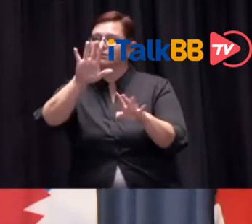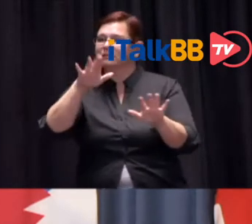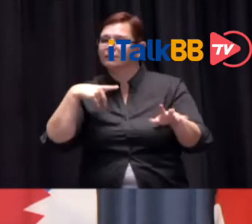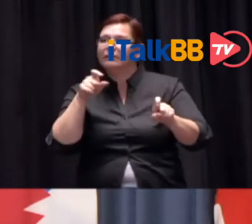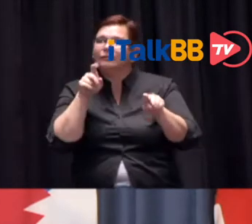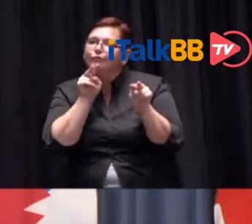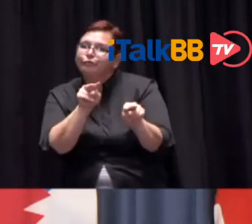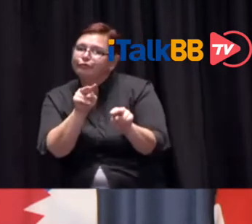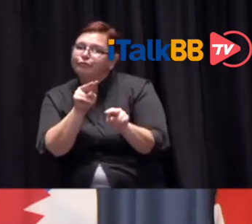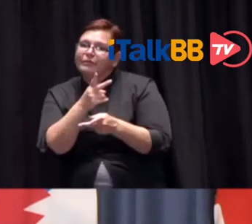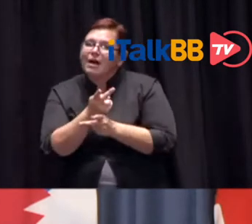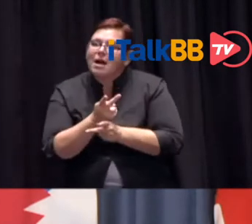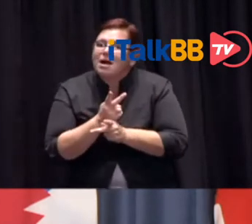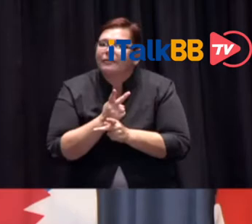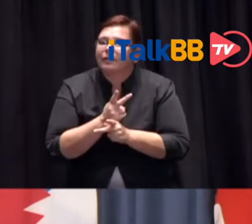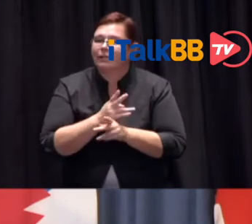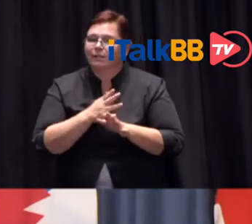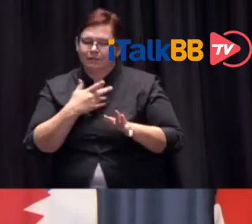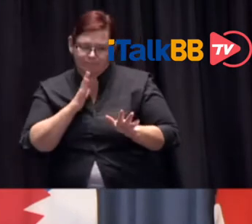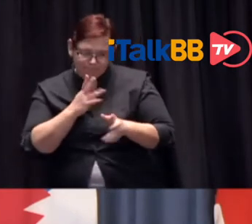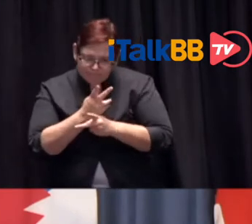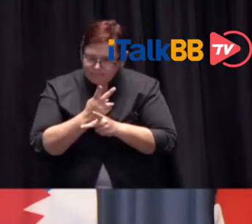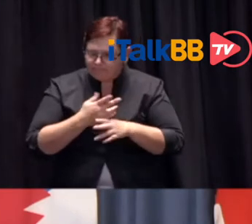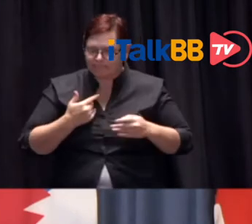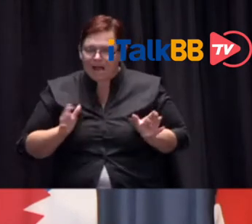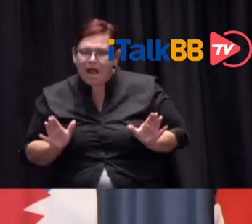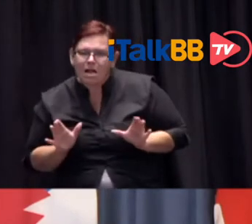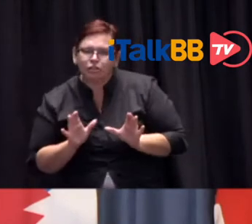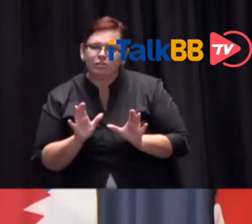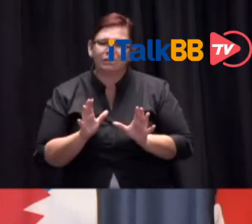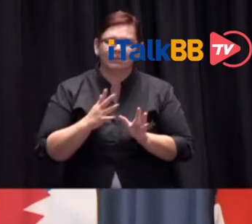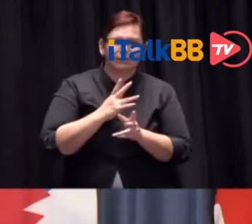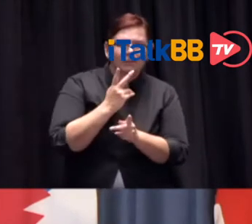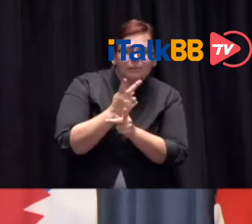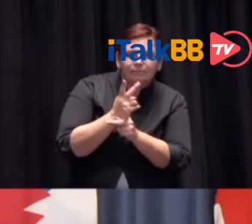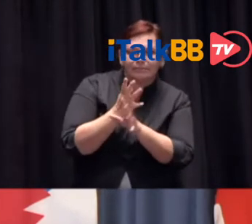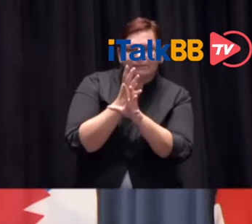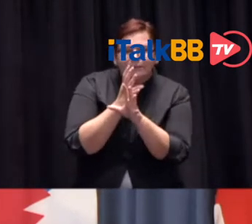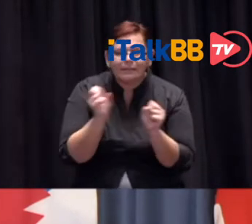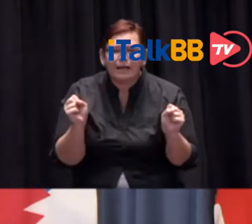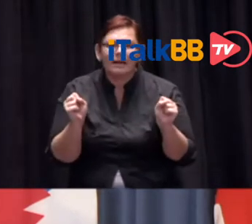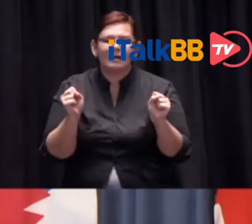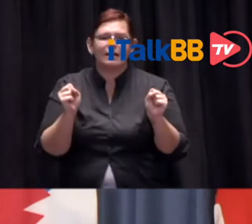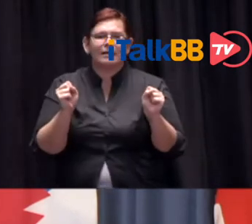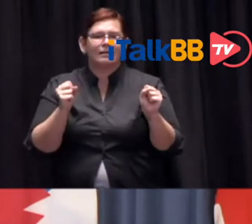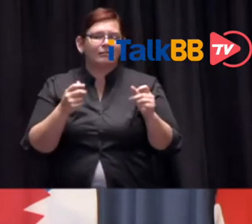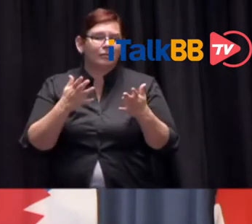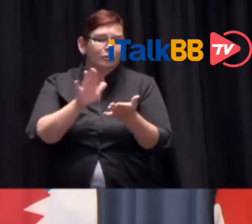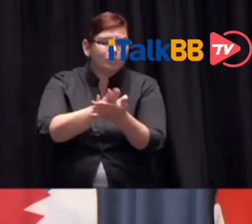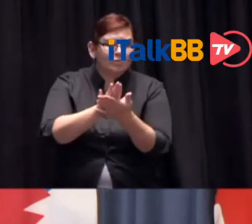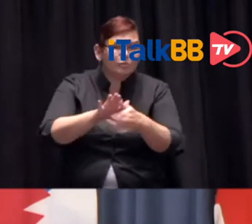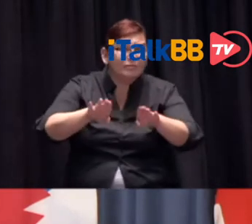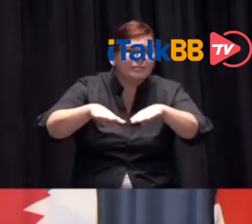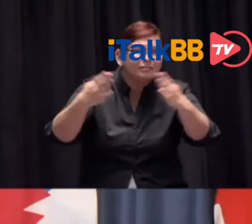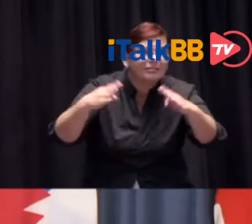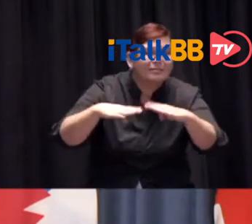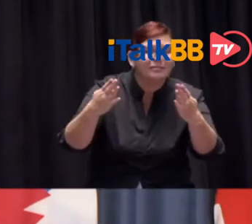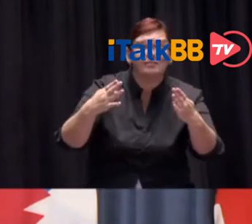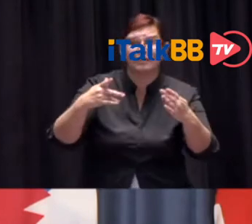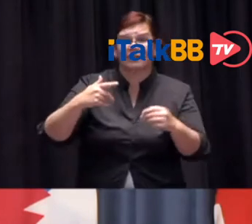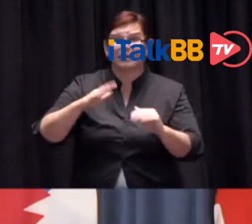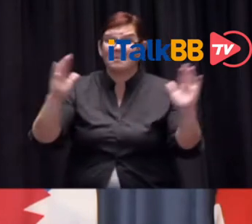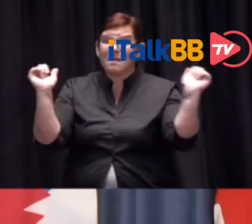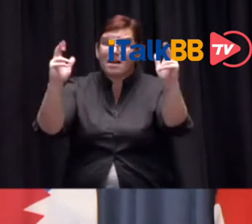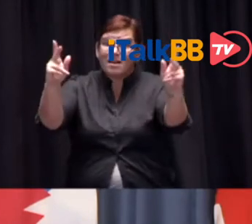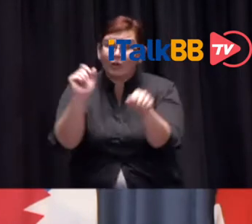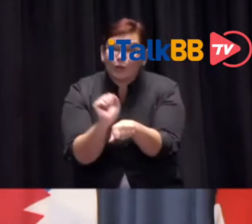二波新冠肺炎疫情的计划。据报道，迪惠纳周一在市乡记者会上表示，多市各地学校将重开，大多数人口